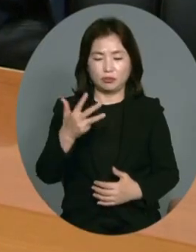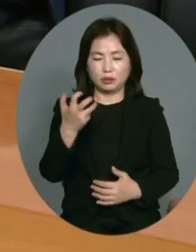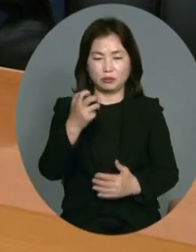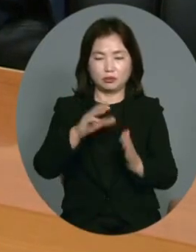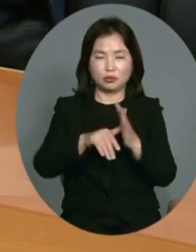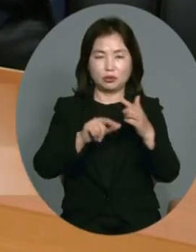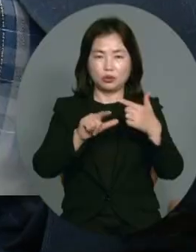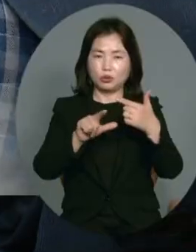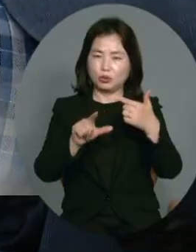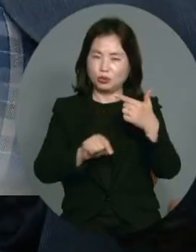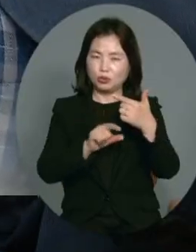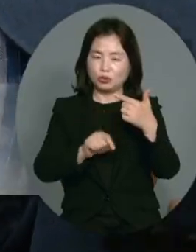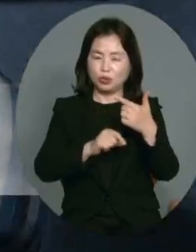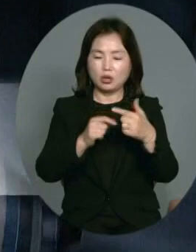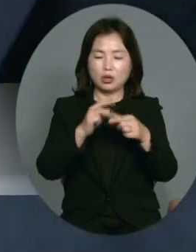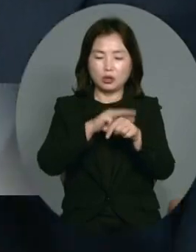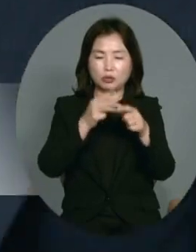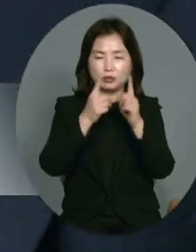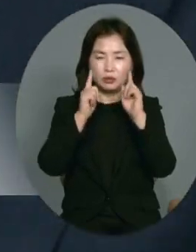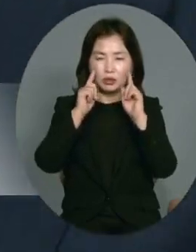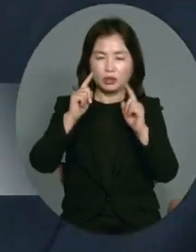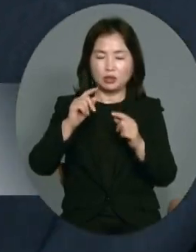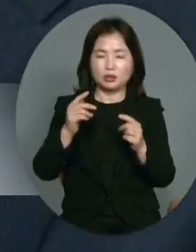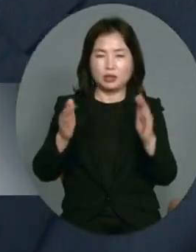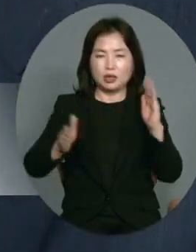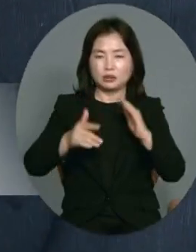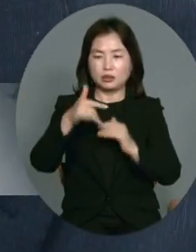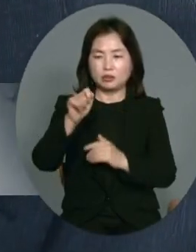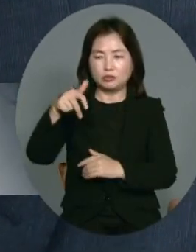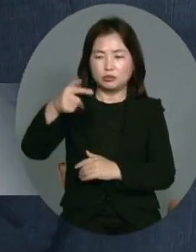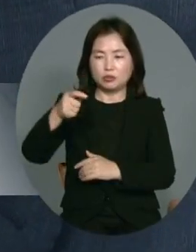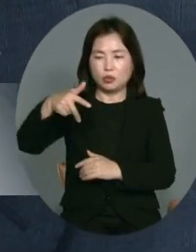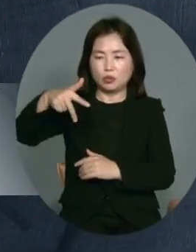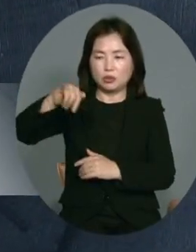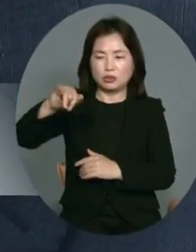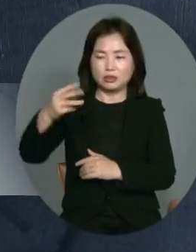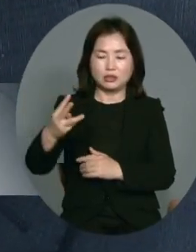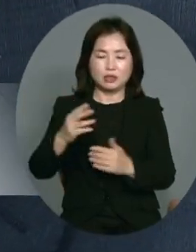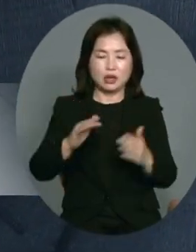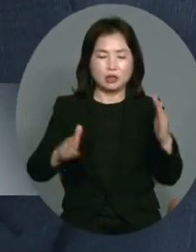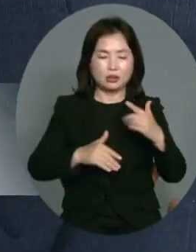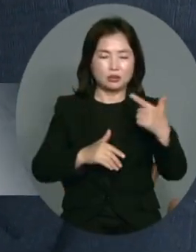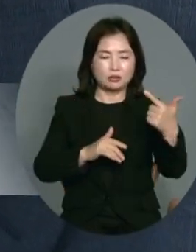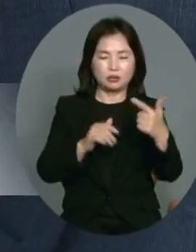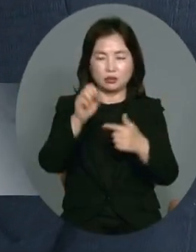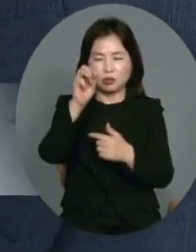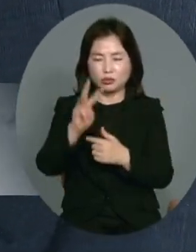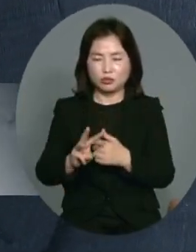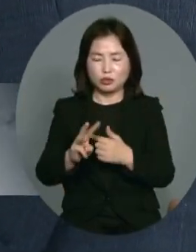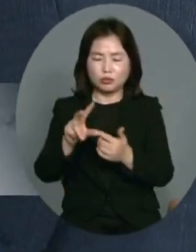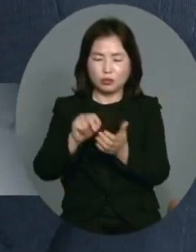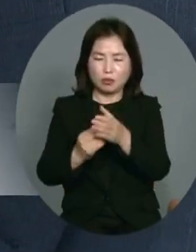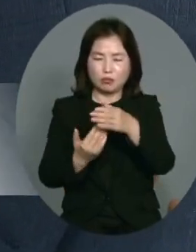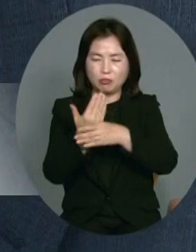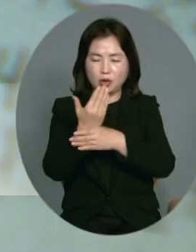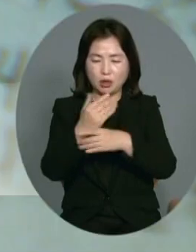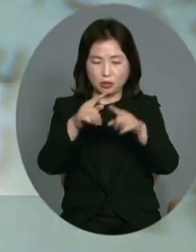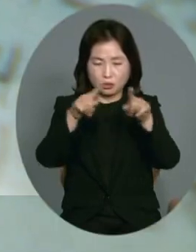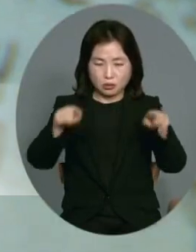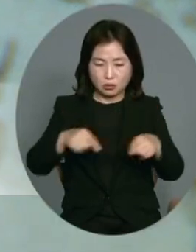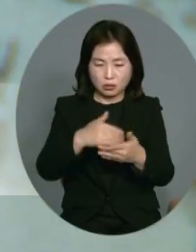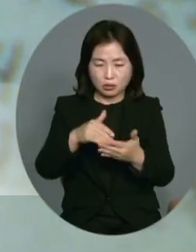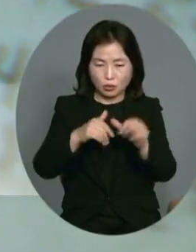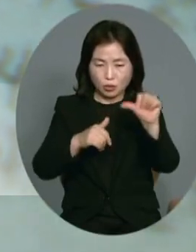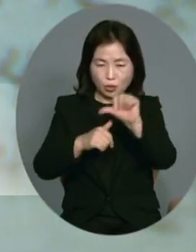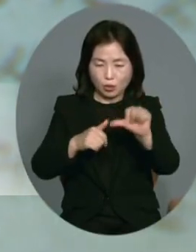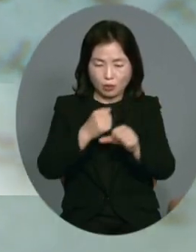1980년 6월 중순 경북대 재학생 김종길 씨는 동료 학생 6명과 광주 항쟁의 실상을 알리는 유인물 5,000장을